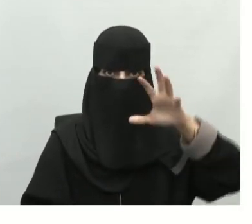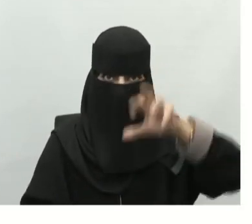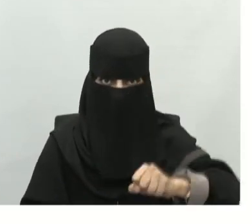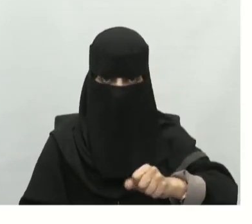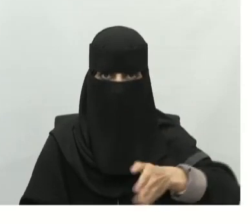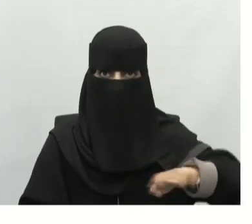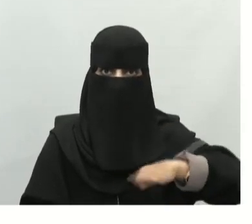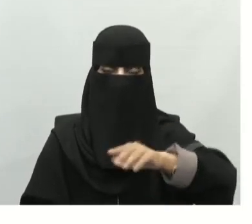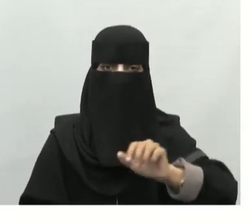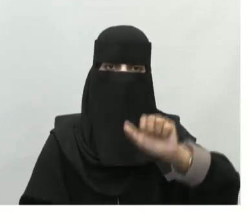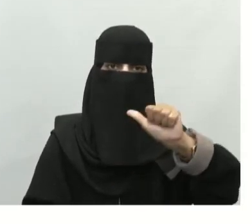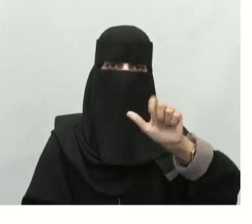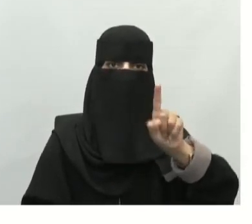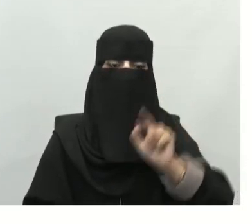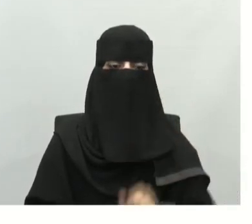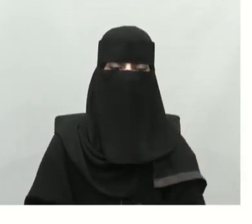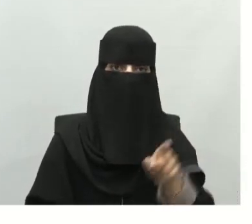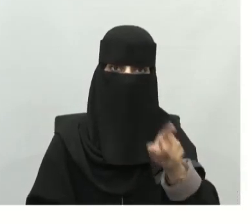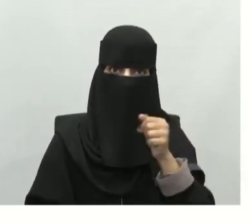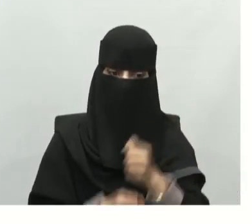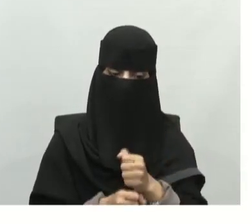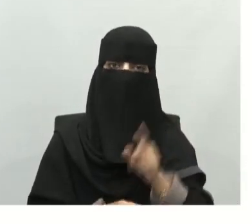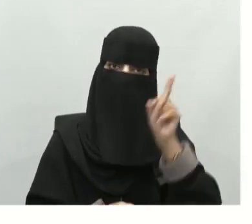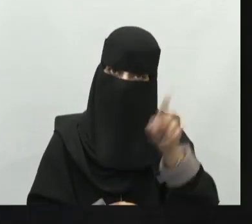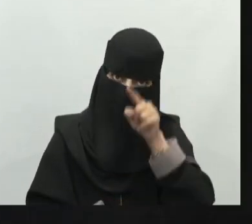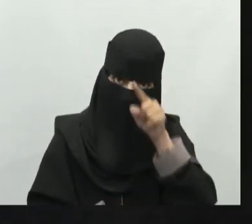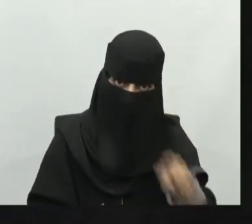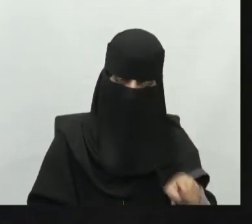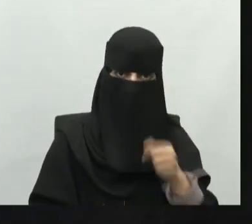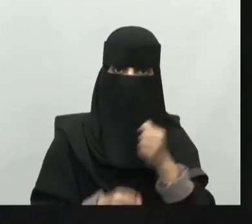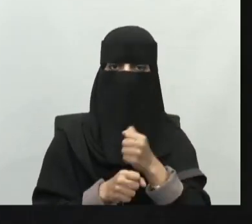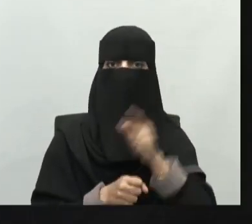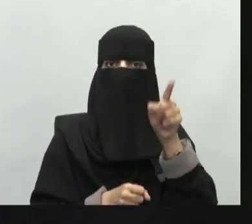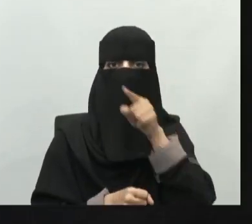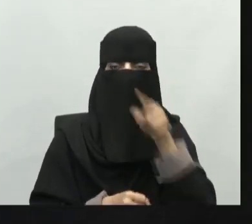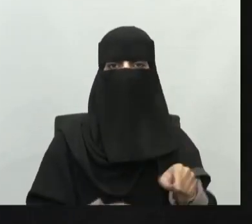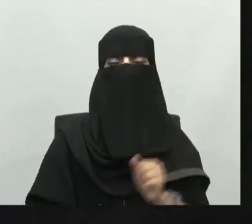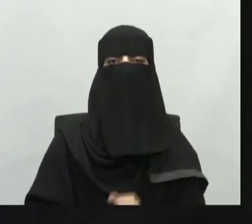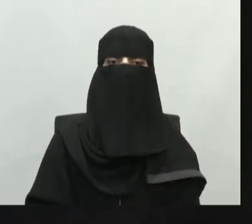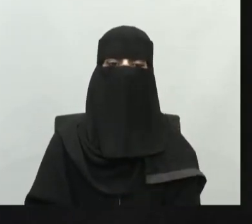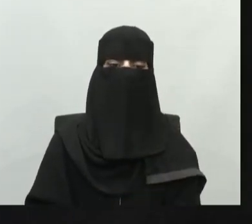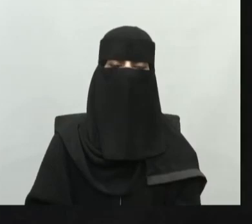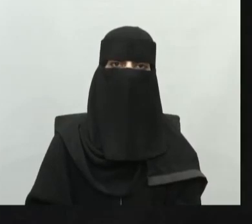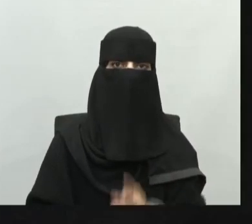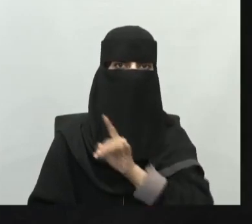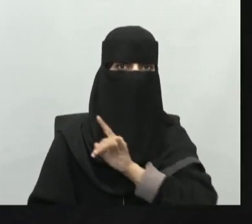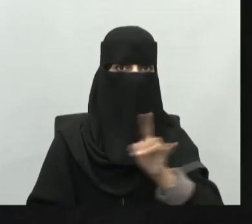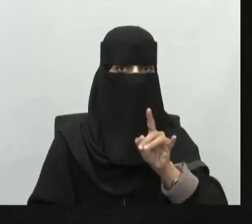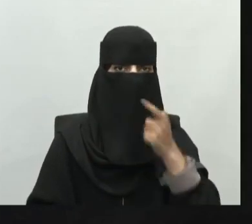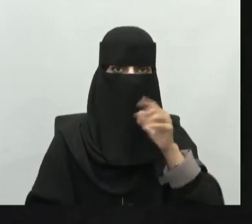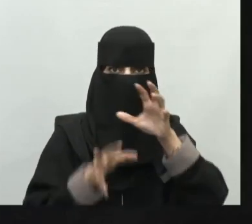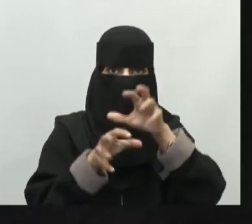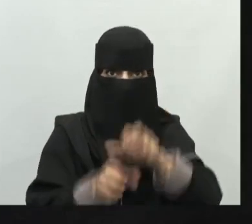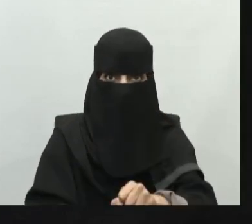هل هذا صحيح لا سلوك خاطئ لا يصلح ان